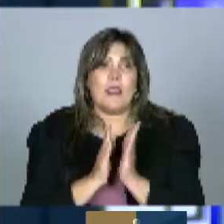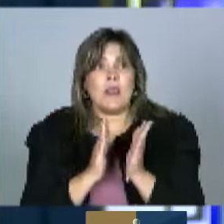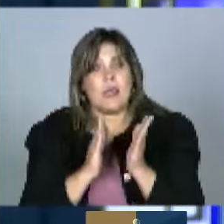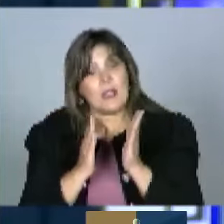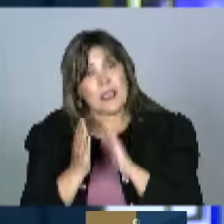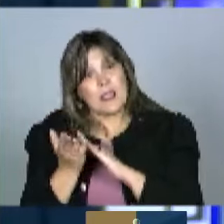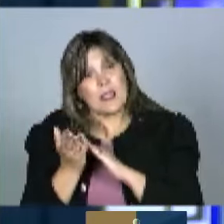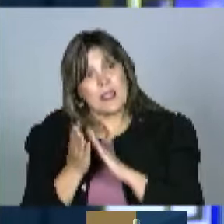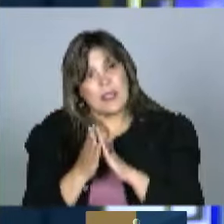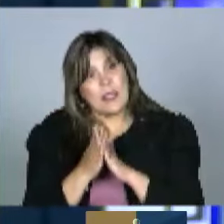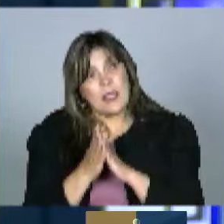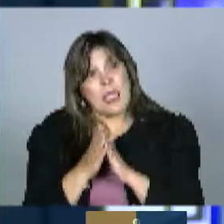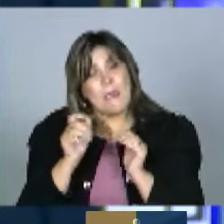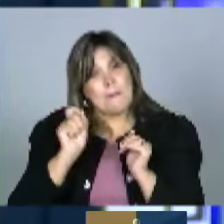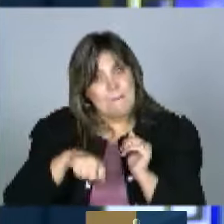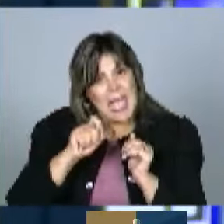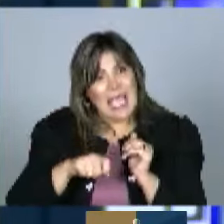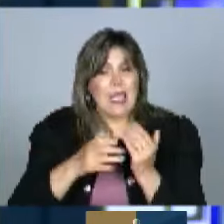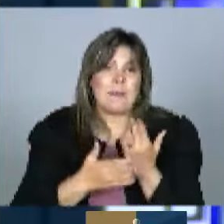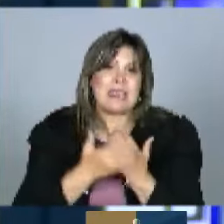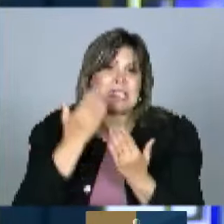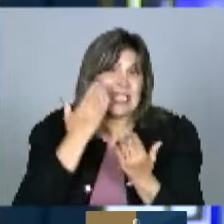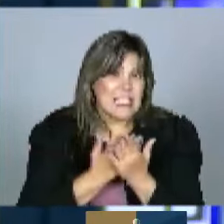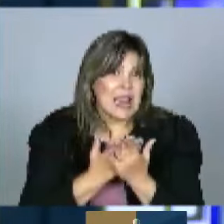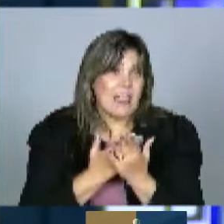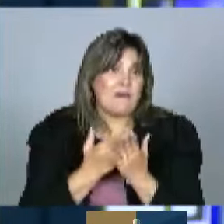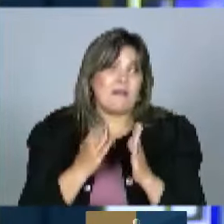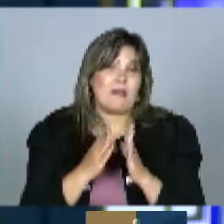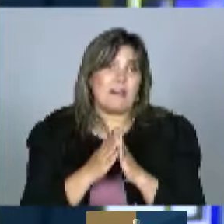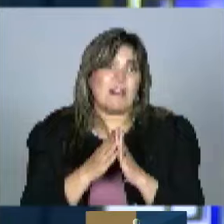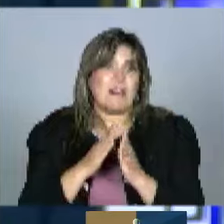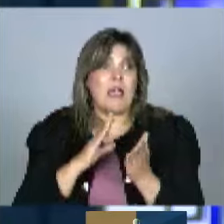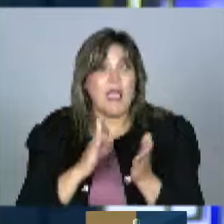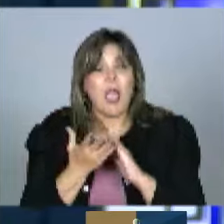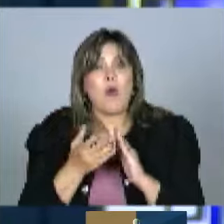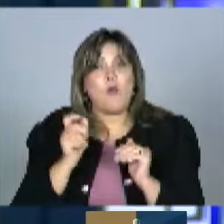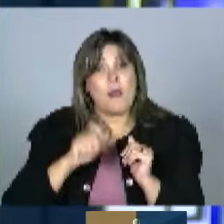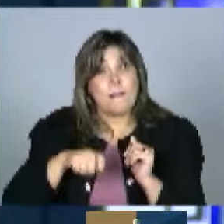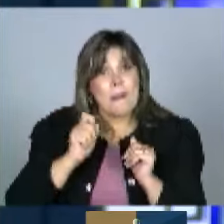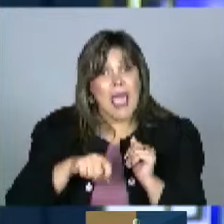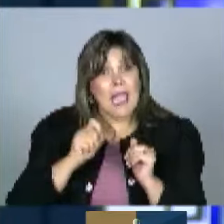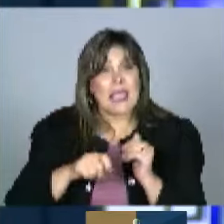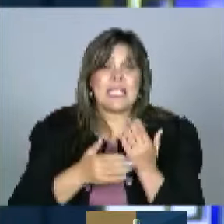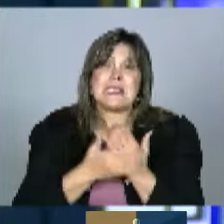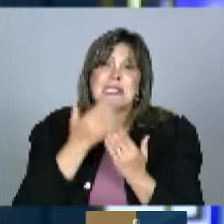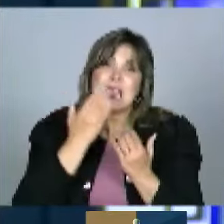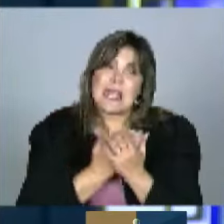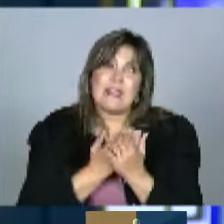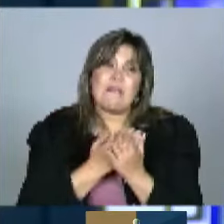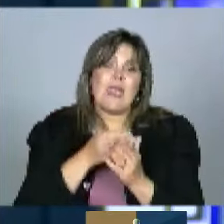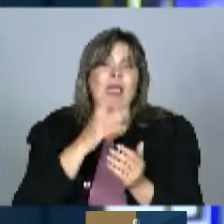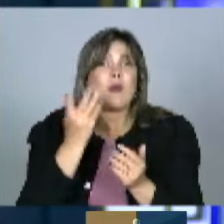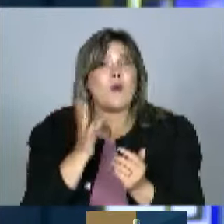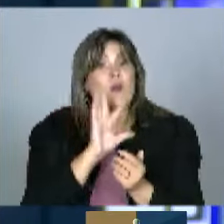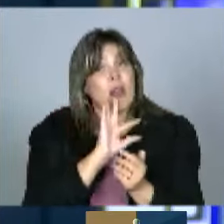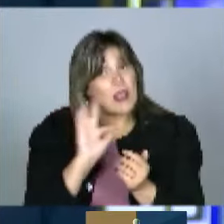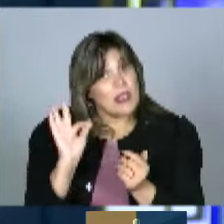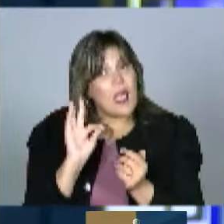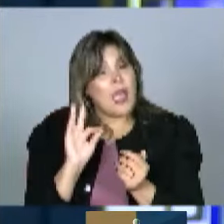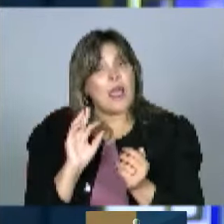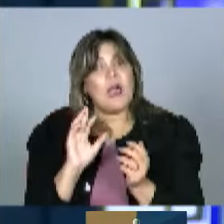كانت من محكمه استئنافيه استئناف عالي او محكمه استئنافيه دائره كليه